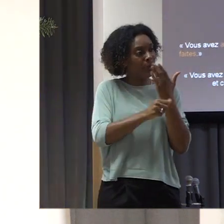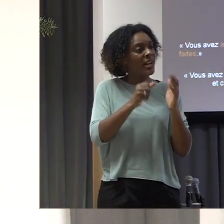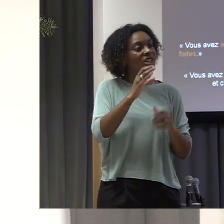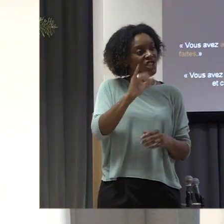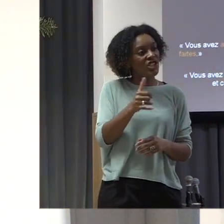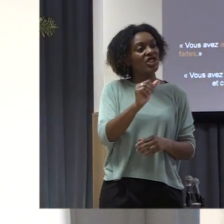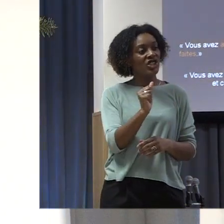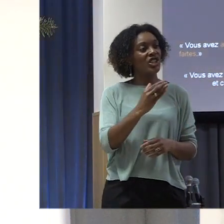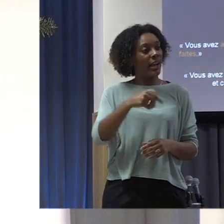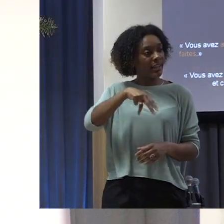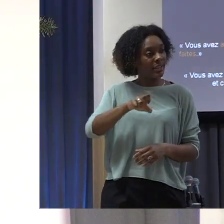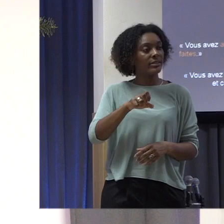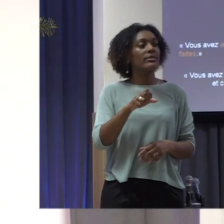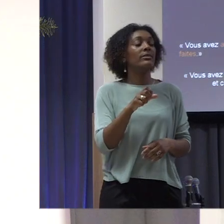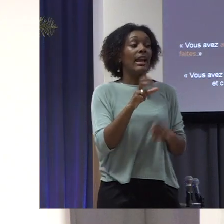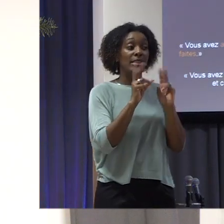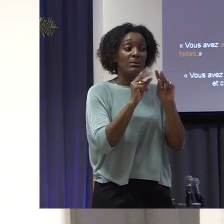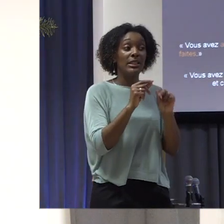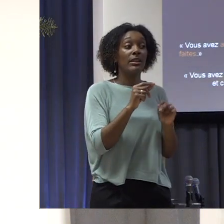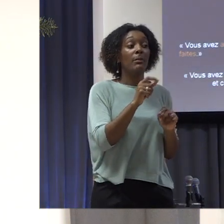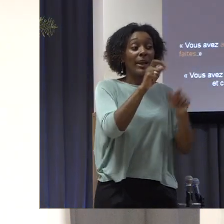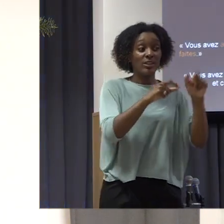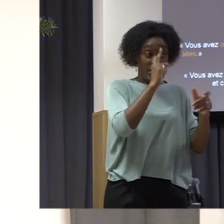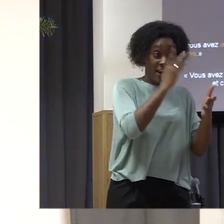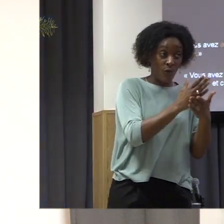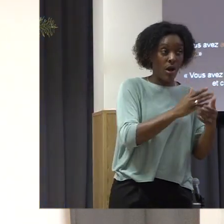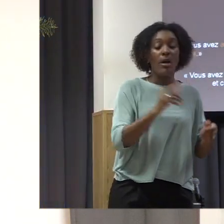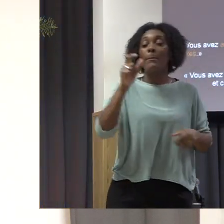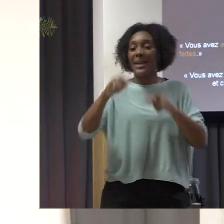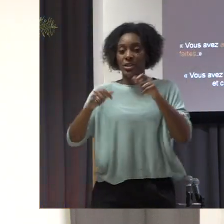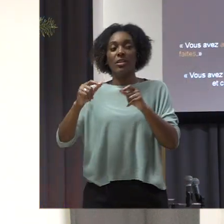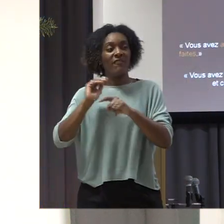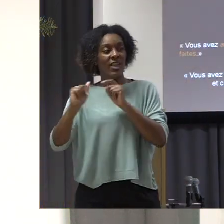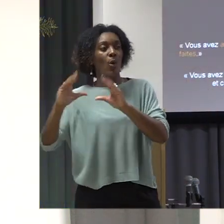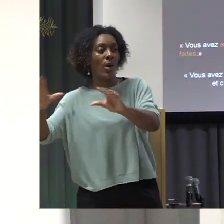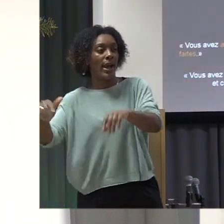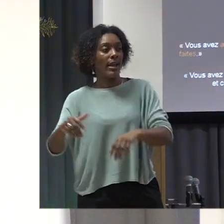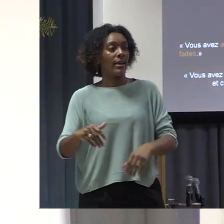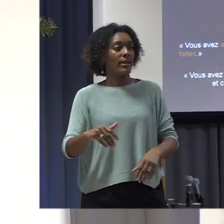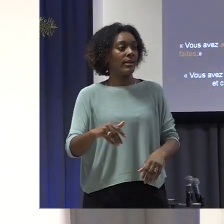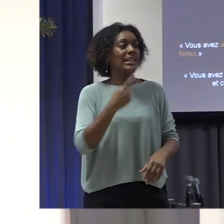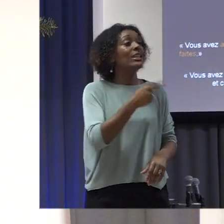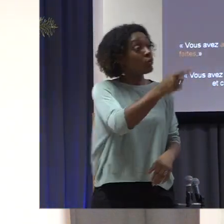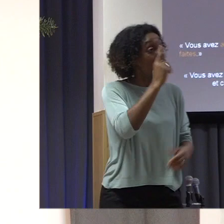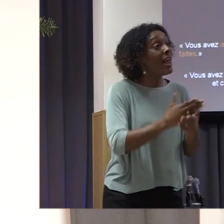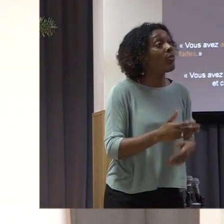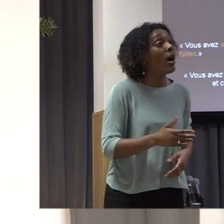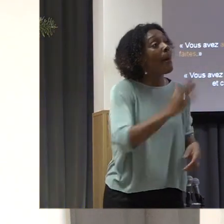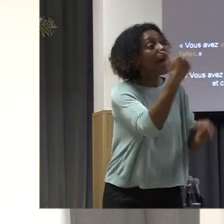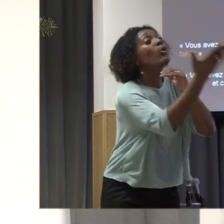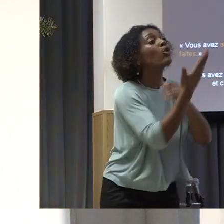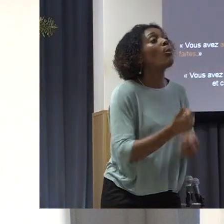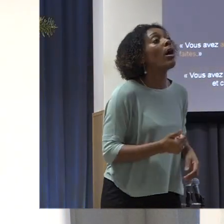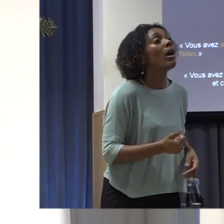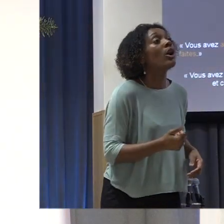et celui, entre guillemets, qui manifeste des œuvres. Et il lui dit, tu as la foi, montre-moi ta foi. C'est bien